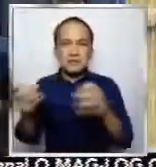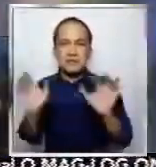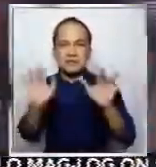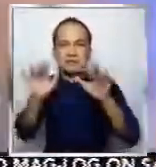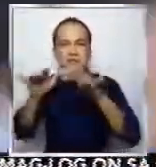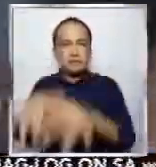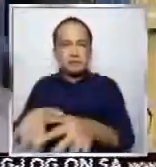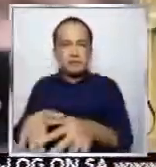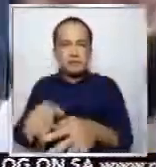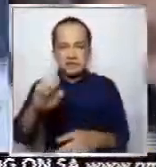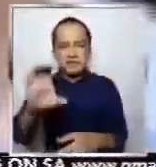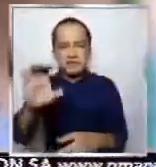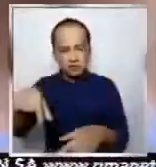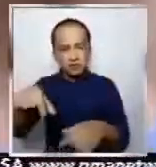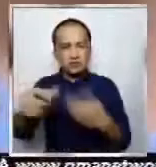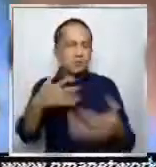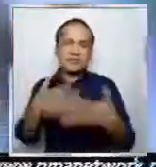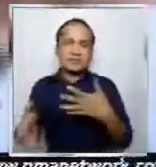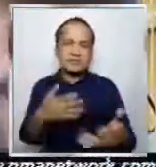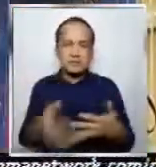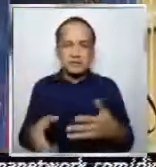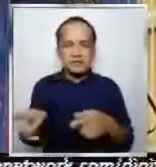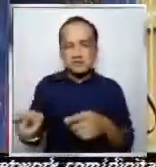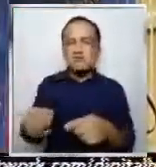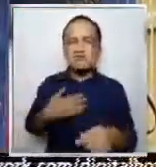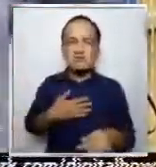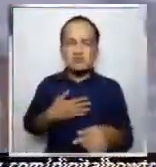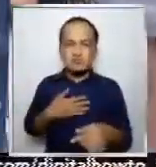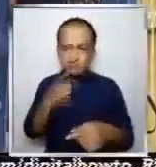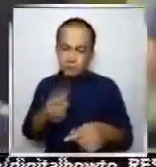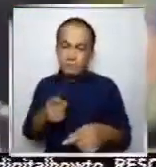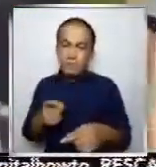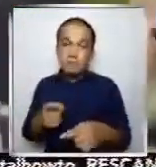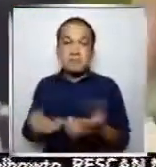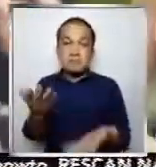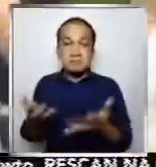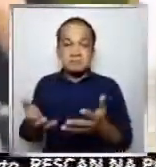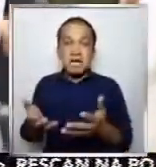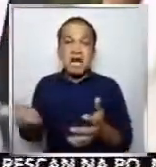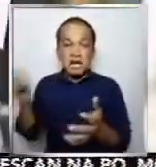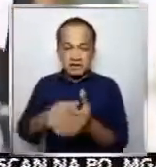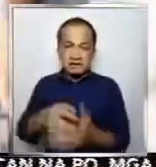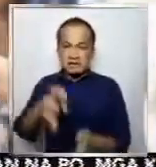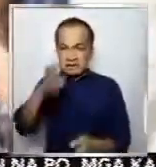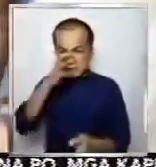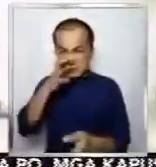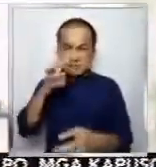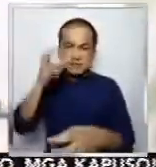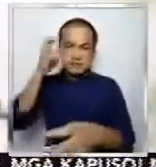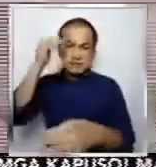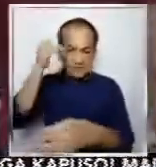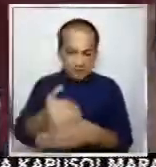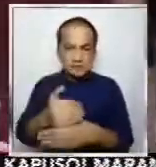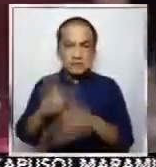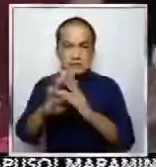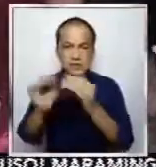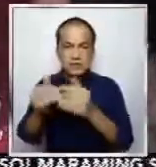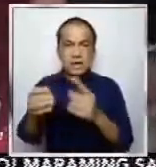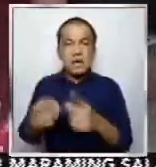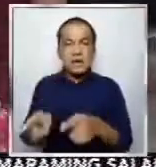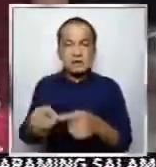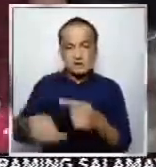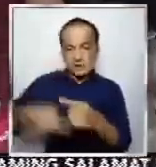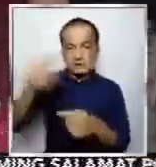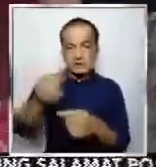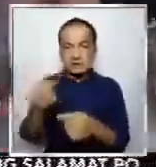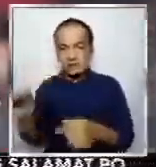rin. Hindi raw mangingiming magpatupad muli ng hard lockdown ng barangay kung tataas muli ang COVID-19 cases, lalo't 16